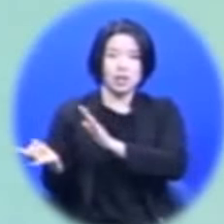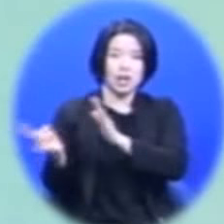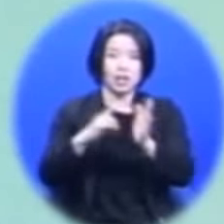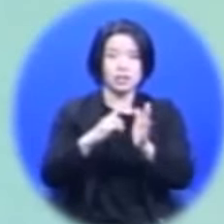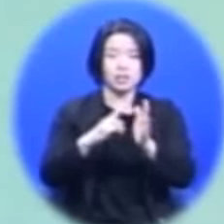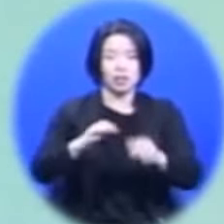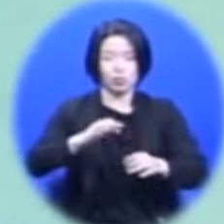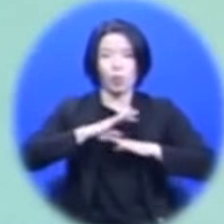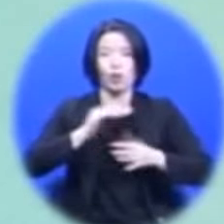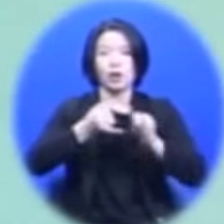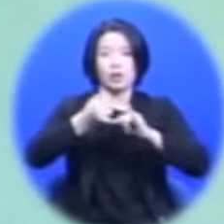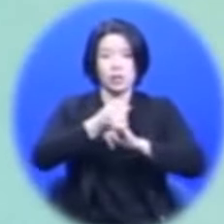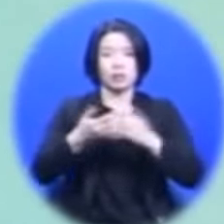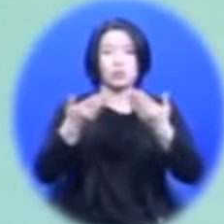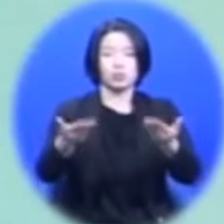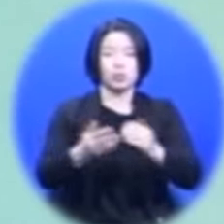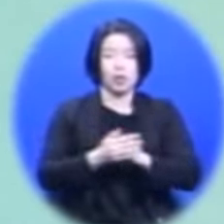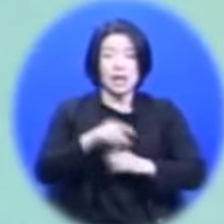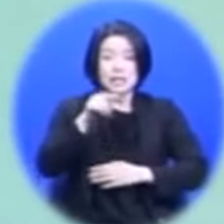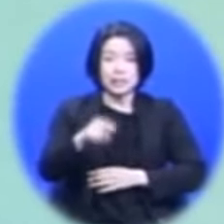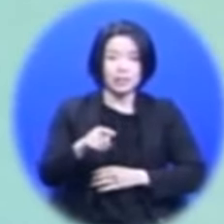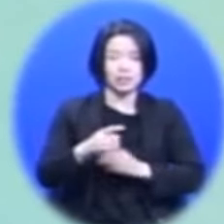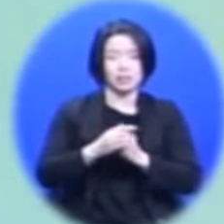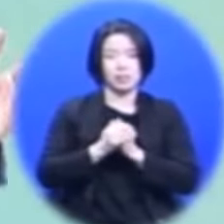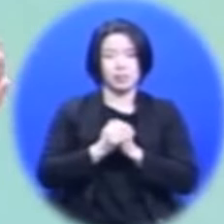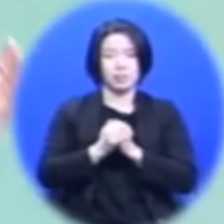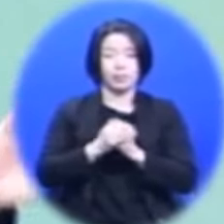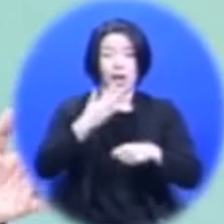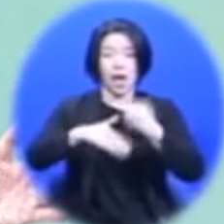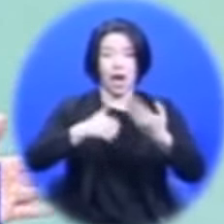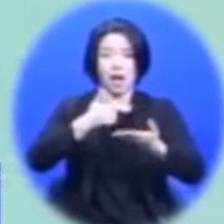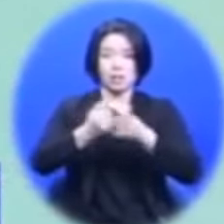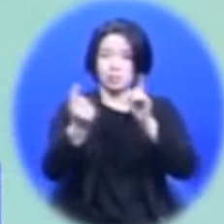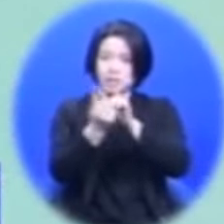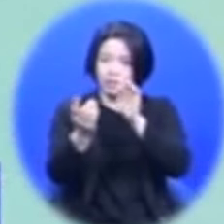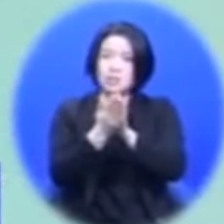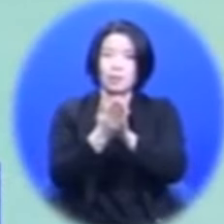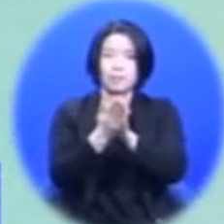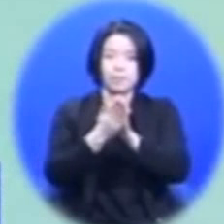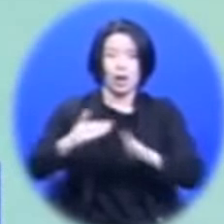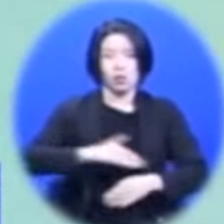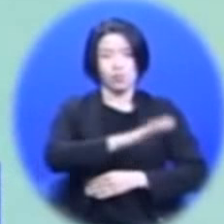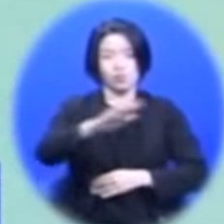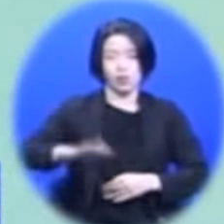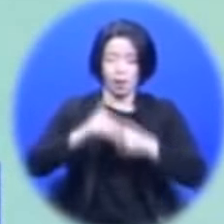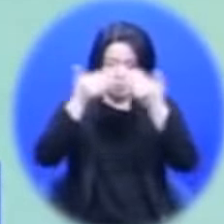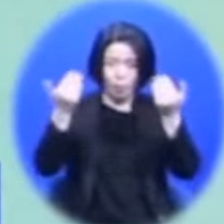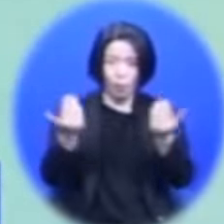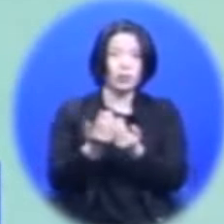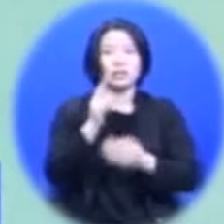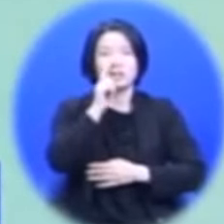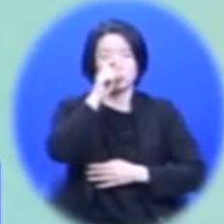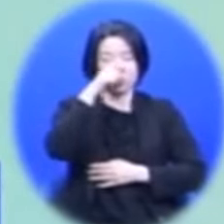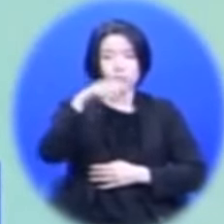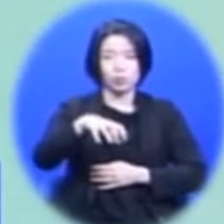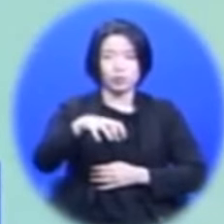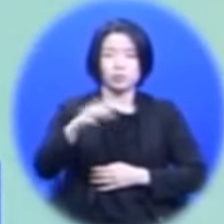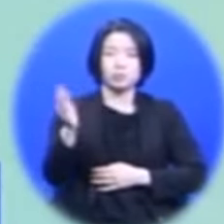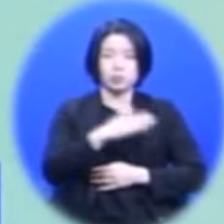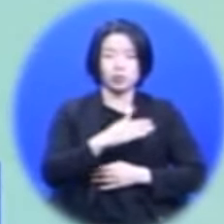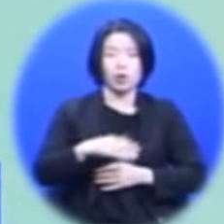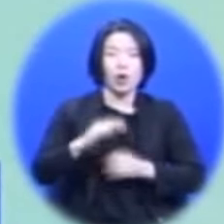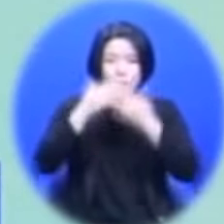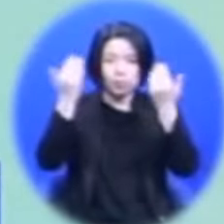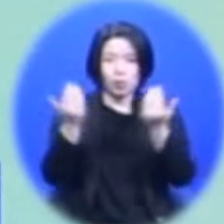약속을 주십니다. 그것은 하나님이 친히 우리를 모든 더러운 것에서와 모든